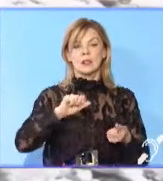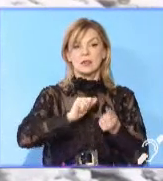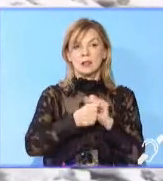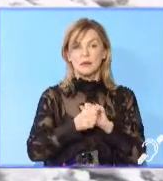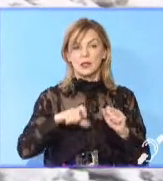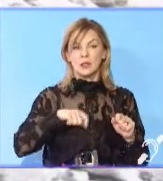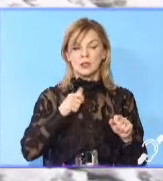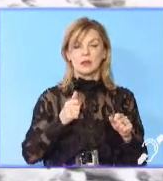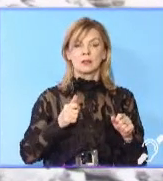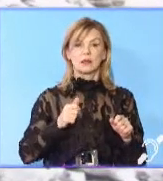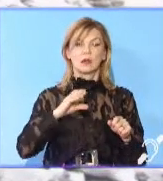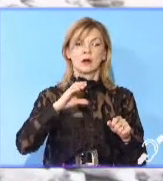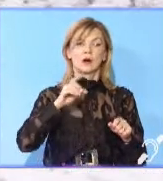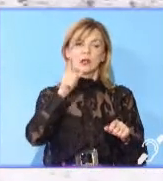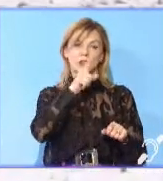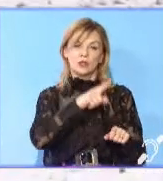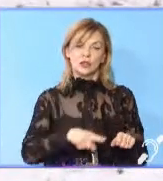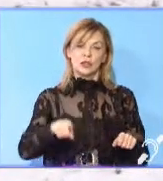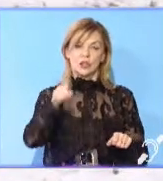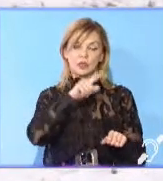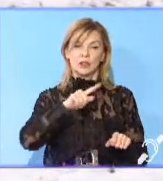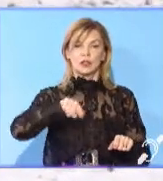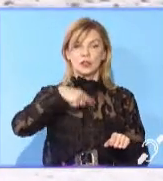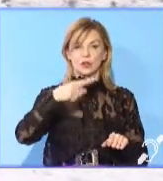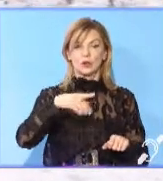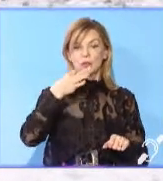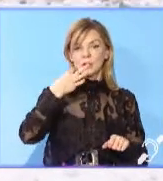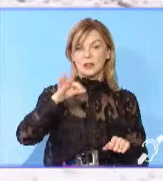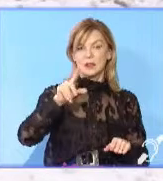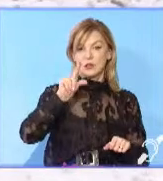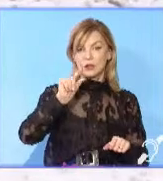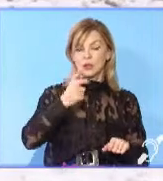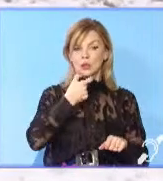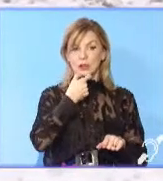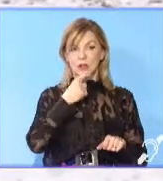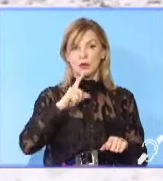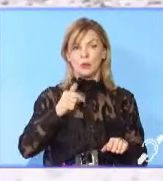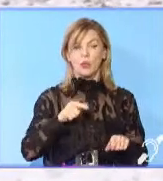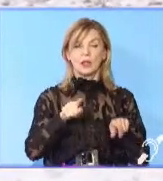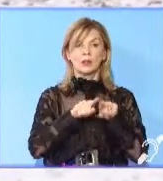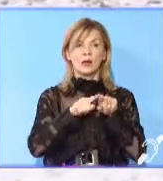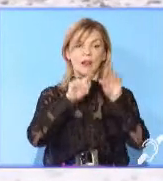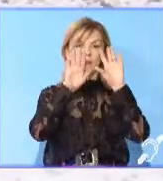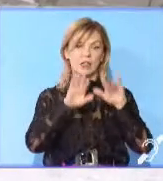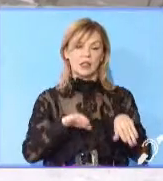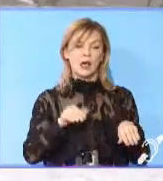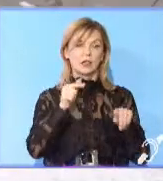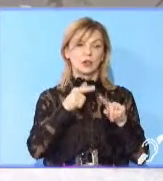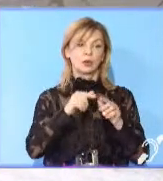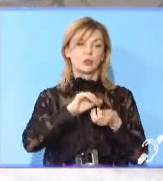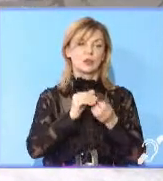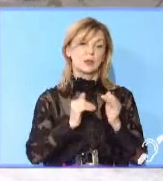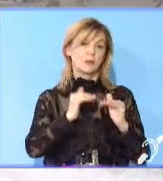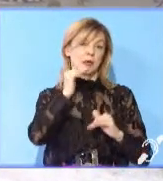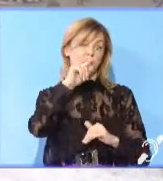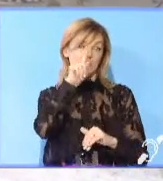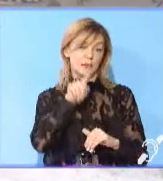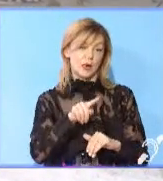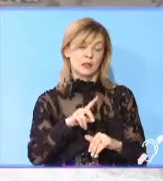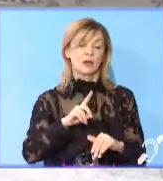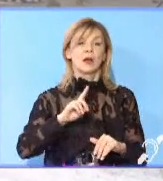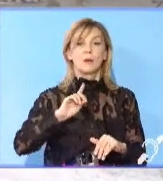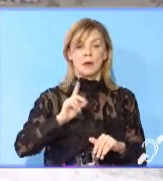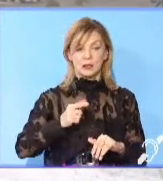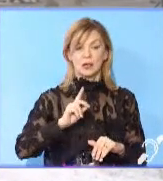ciclice și că după o anumită 10-20 de ani revenim la iernile de altă dată cu zăpezi troienite de...